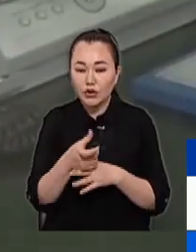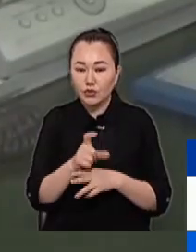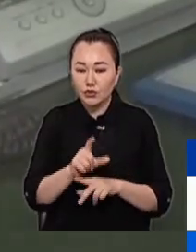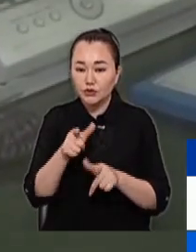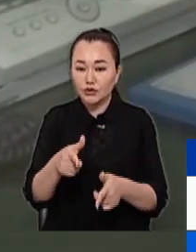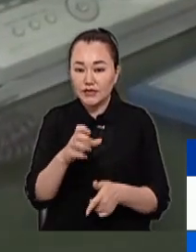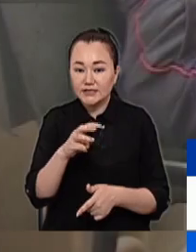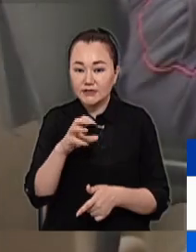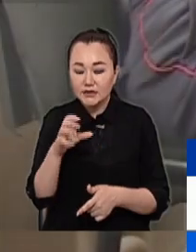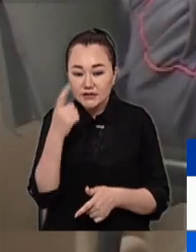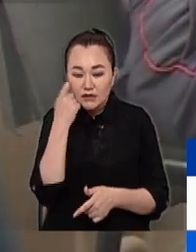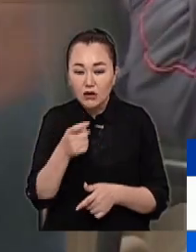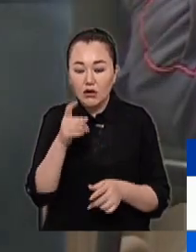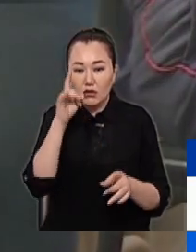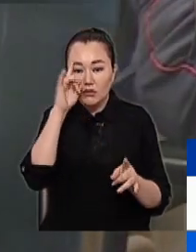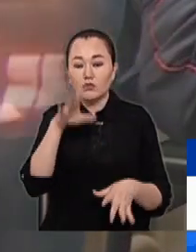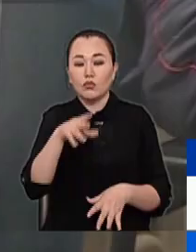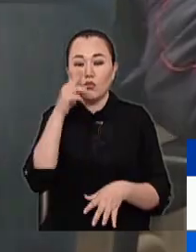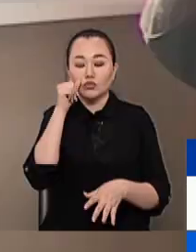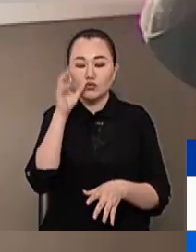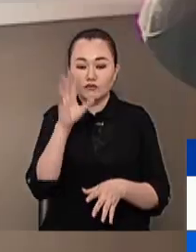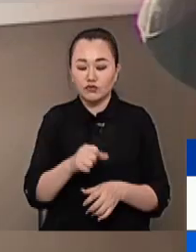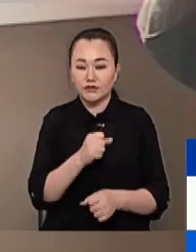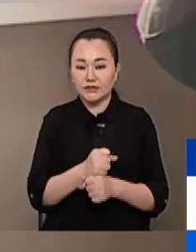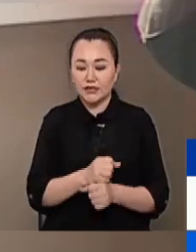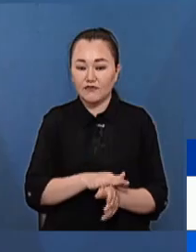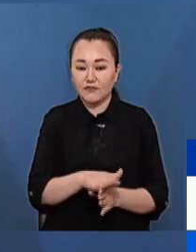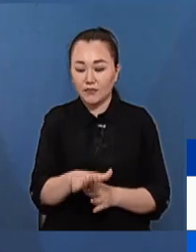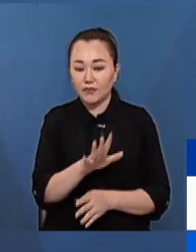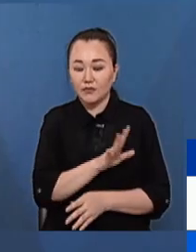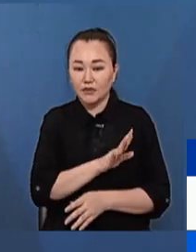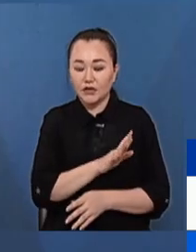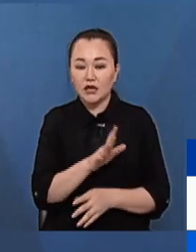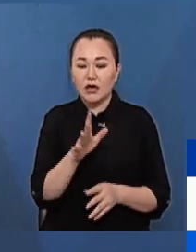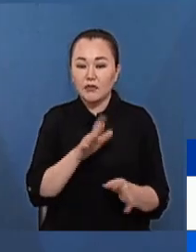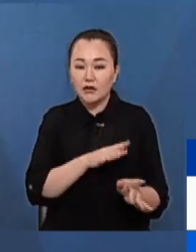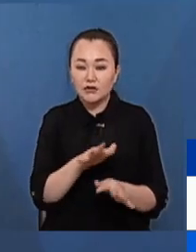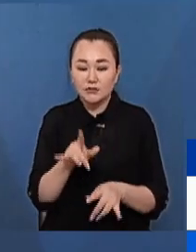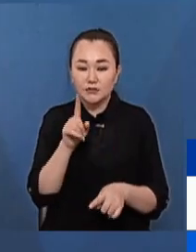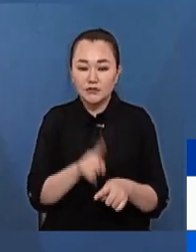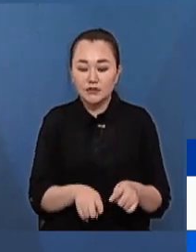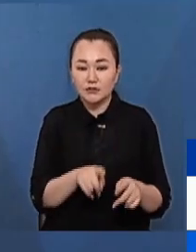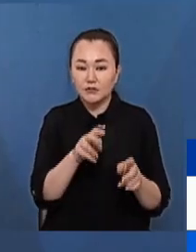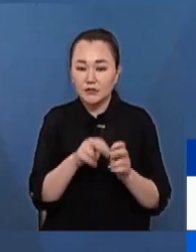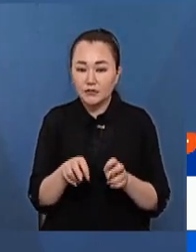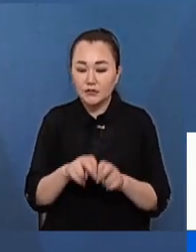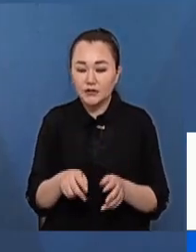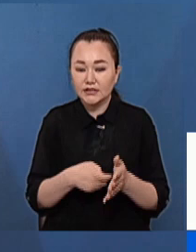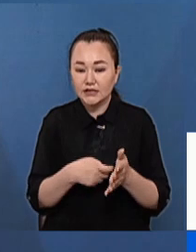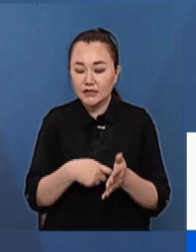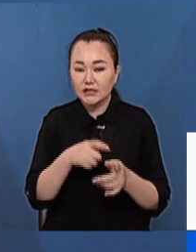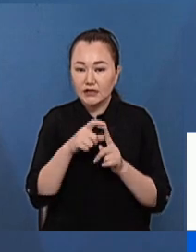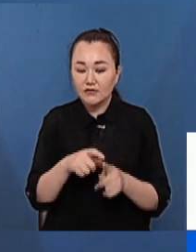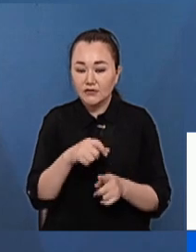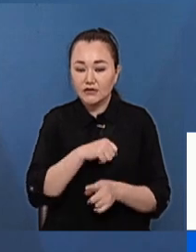на СМС. Растерявшийся мужчина сделал все, как ему сказали. Проводятся оперативно-розыскные и следственные мероприятия. По словам